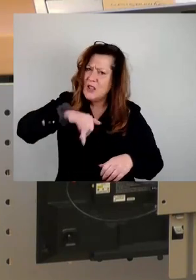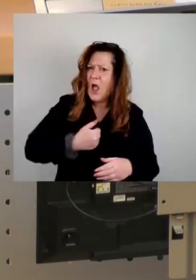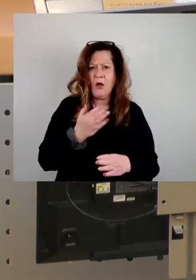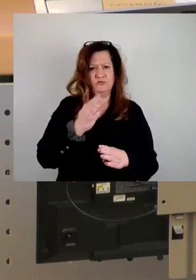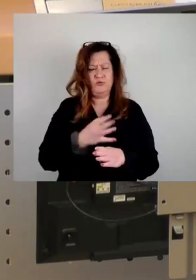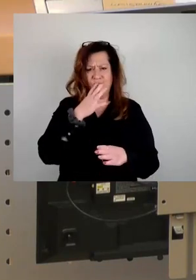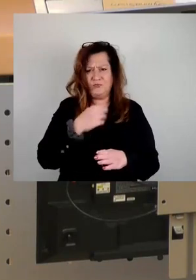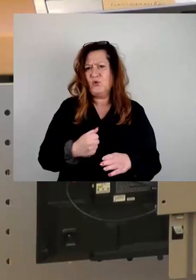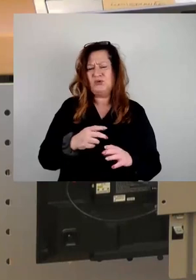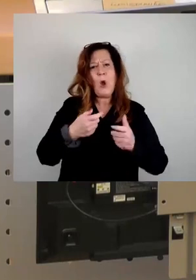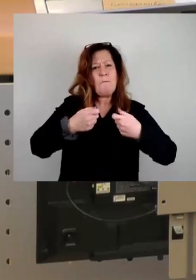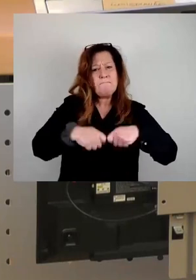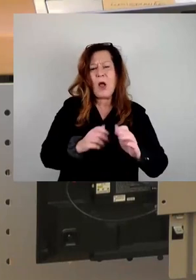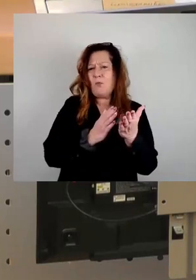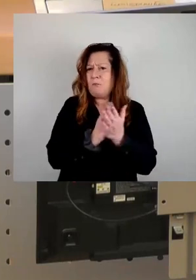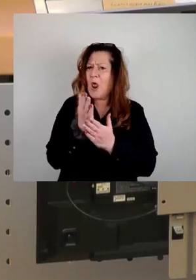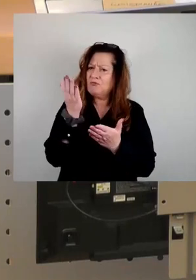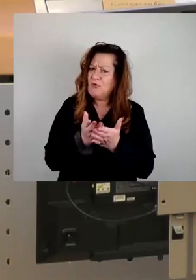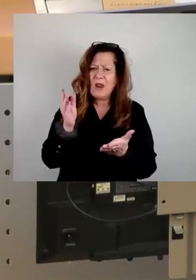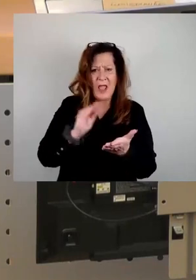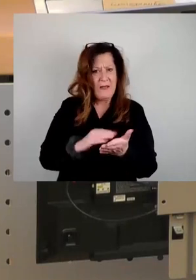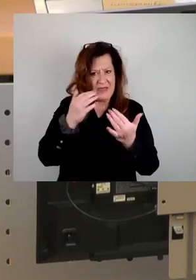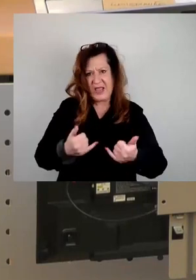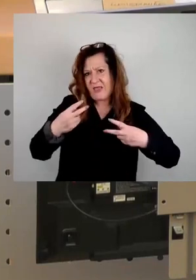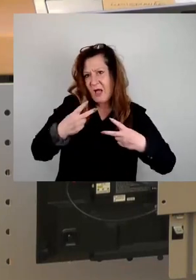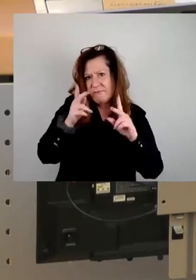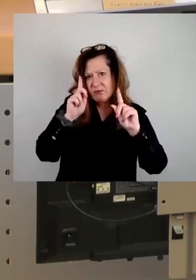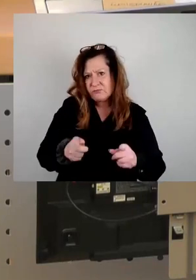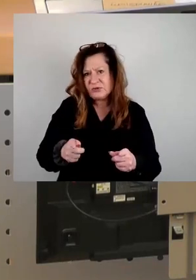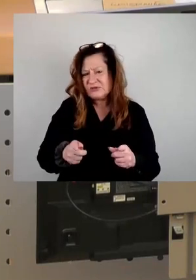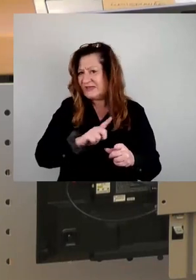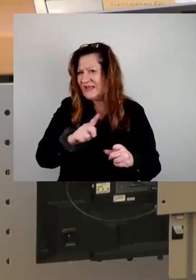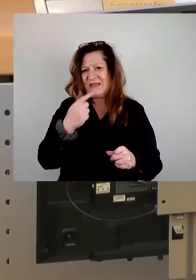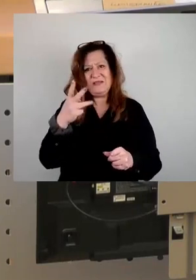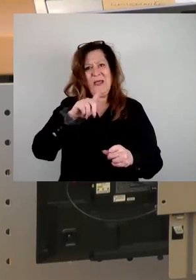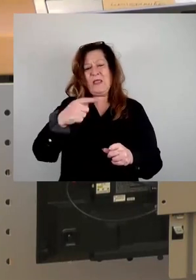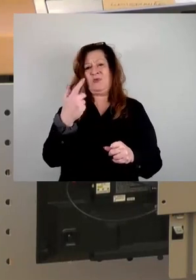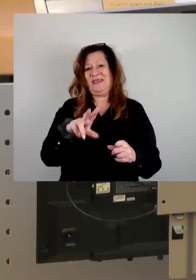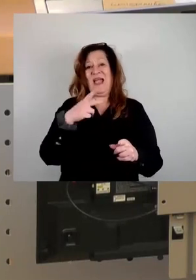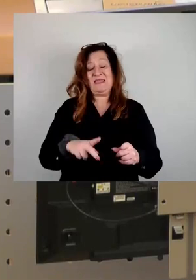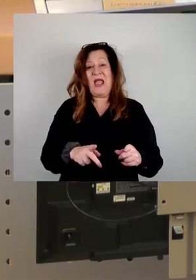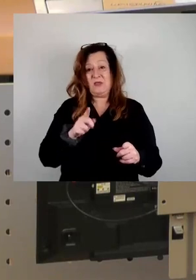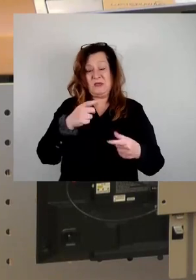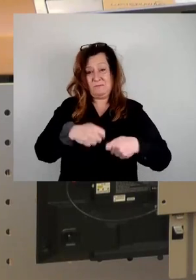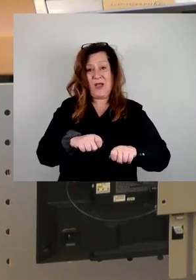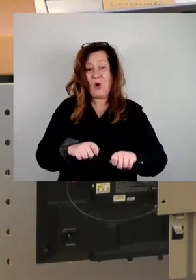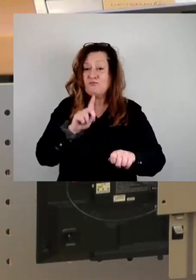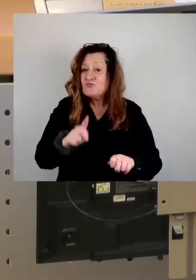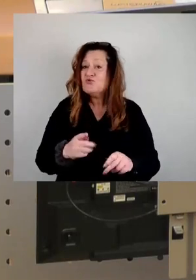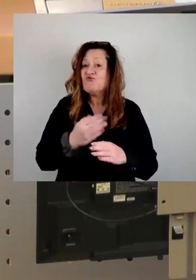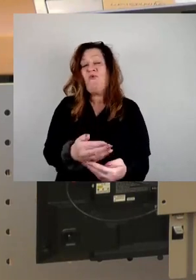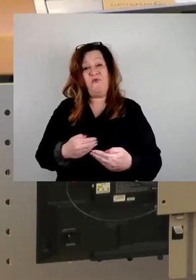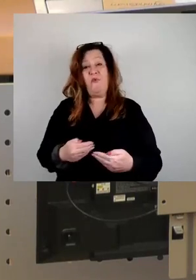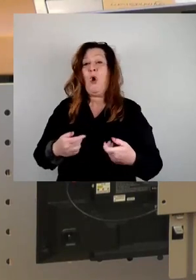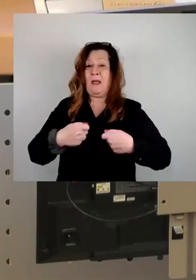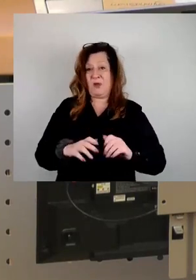Bebauungsplan und wo man jetzt wirklich darauf achten muss, dass der jetzt eben nicht erst 2033 kommt, sondern eben zeitnah. Und das haben wir in